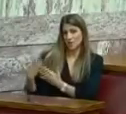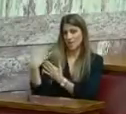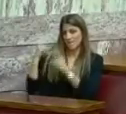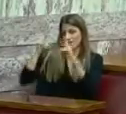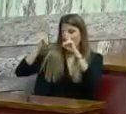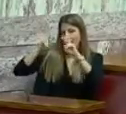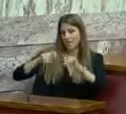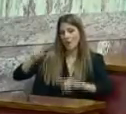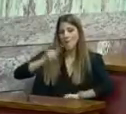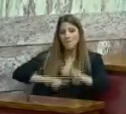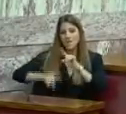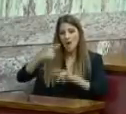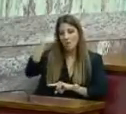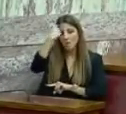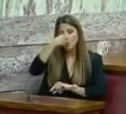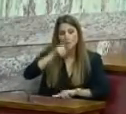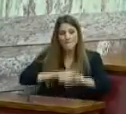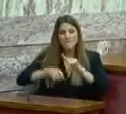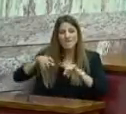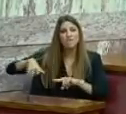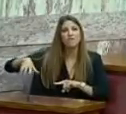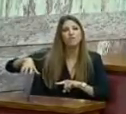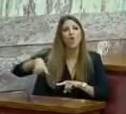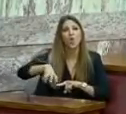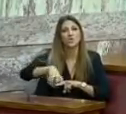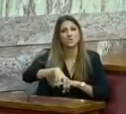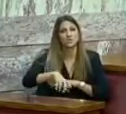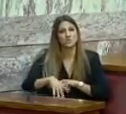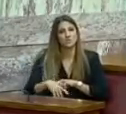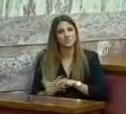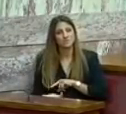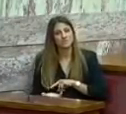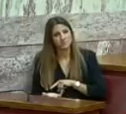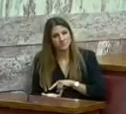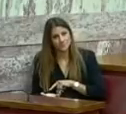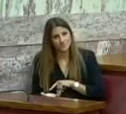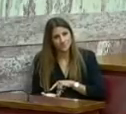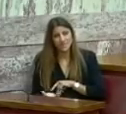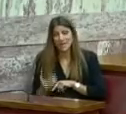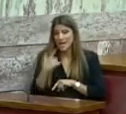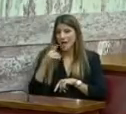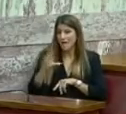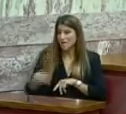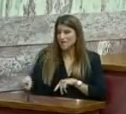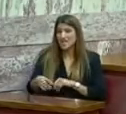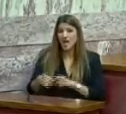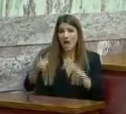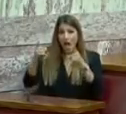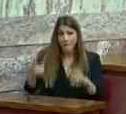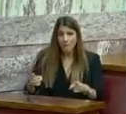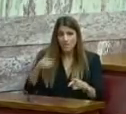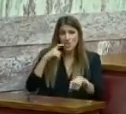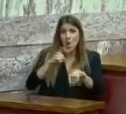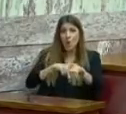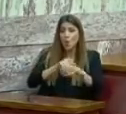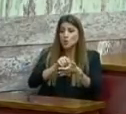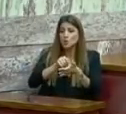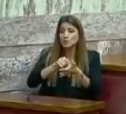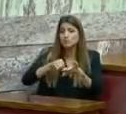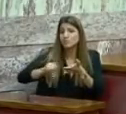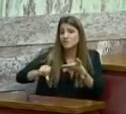και χωρίς τους προνομιακούς χρόνους παραγραφής. Κρίσιμο σημείο και αυτό. Δεν είναι το